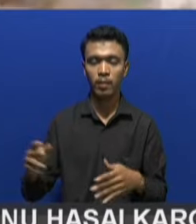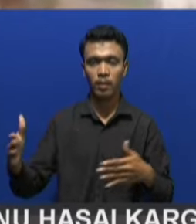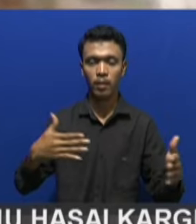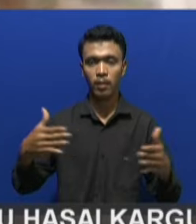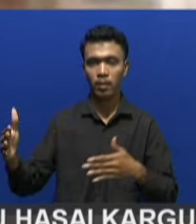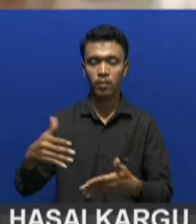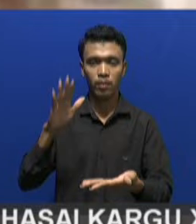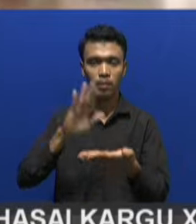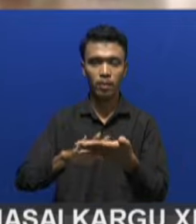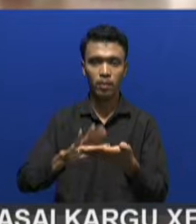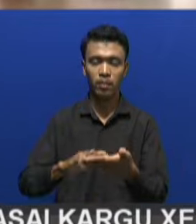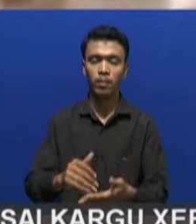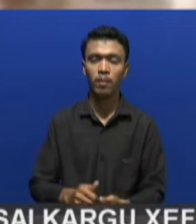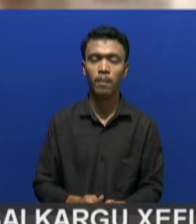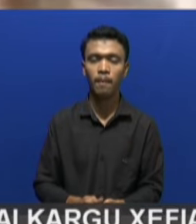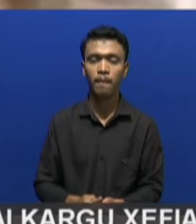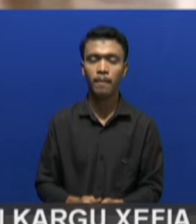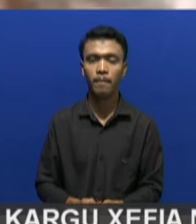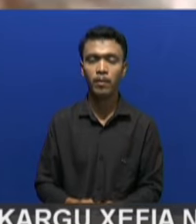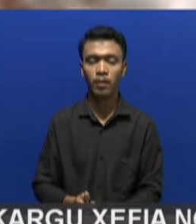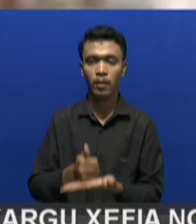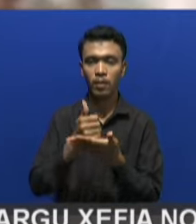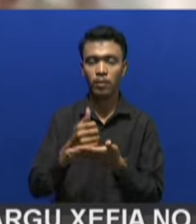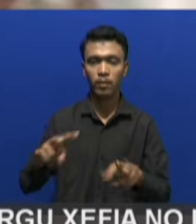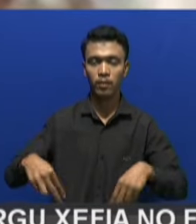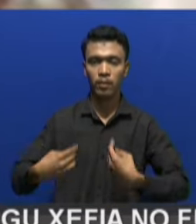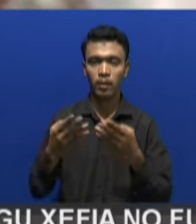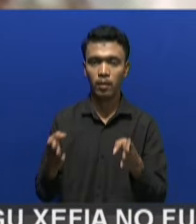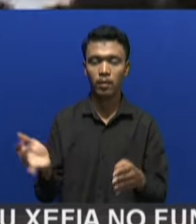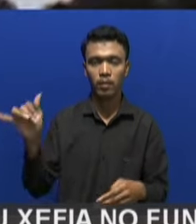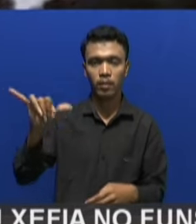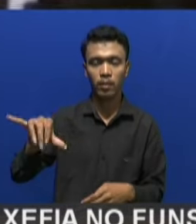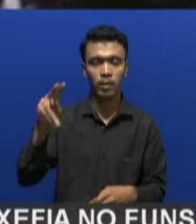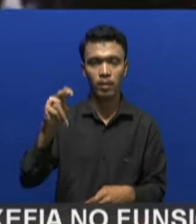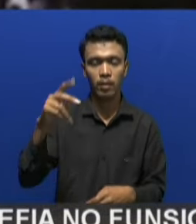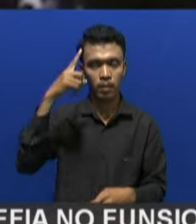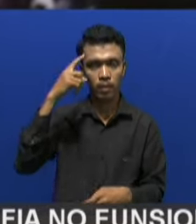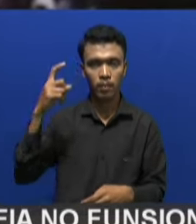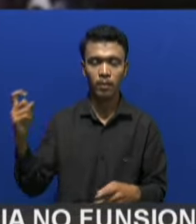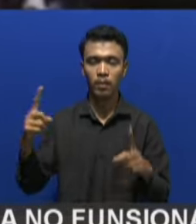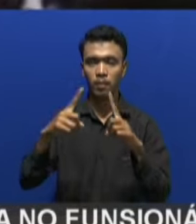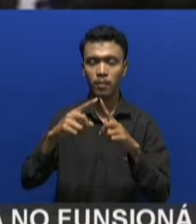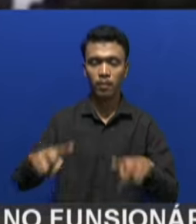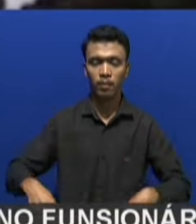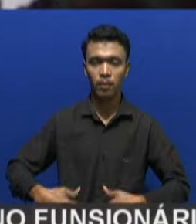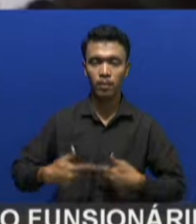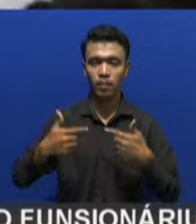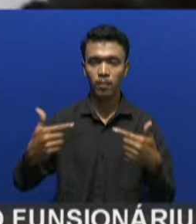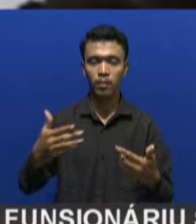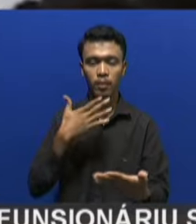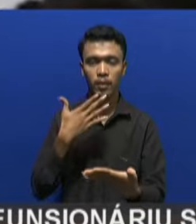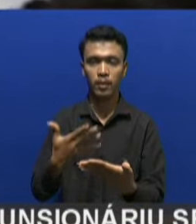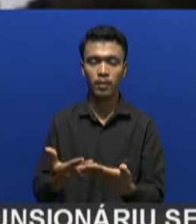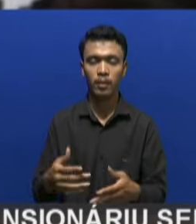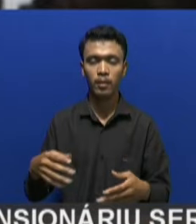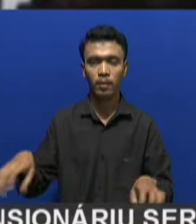estudo, hodi concretiza eroi sira nia mehi ba Moris Diak. A luta ne dan, esforço hototo ne ve itahalo atu